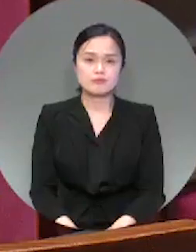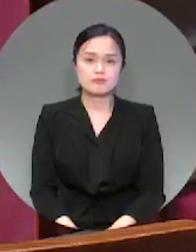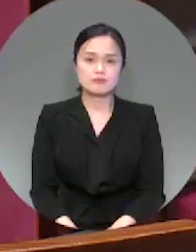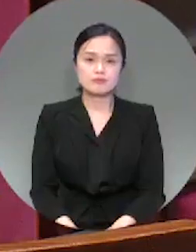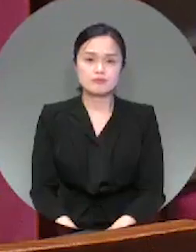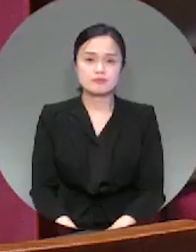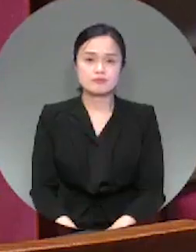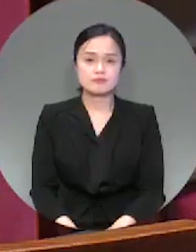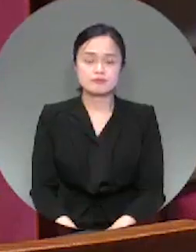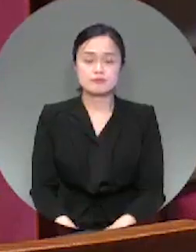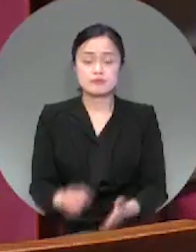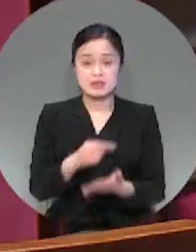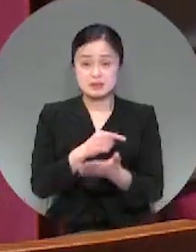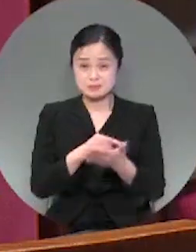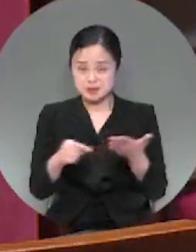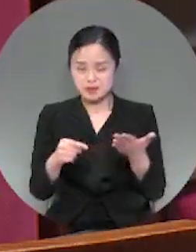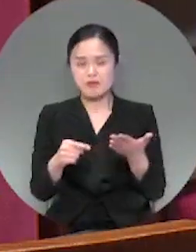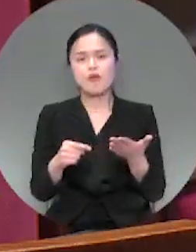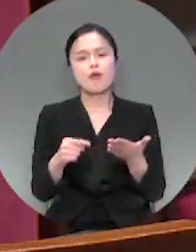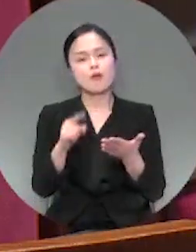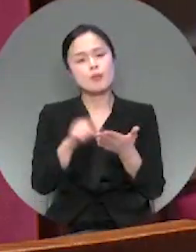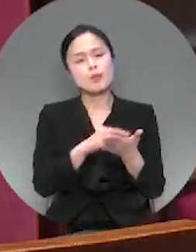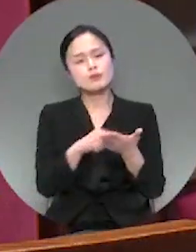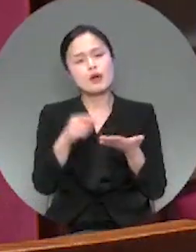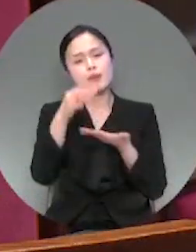사회 전체적인 비용 측면에서 볼 때